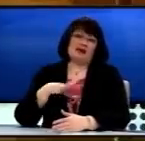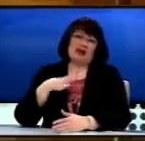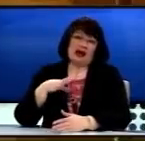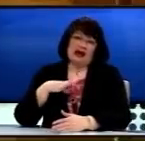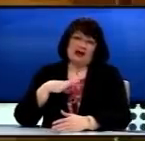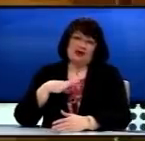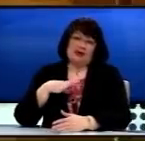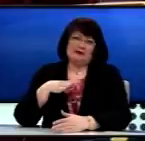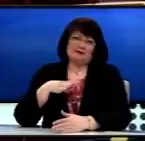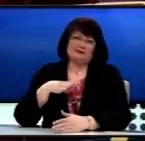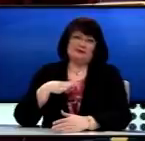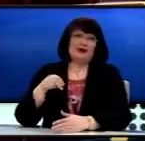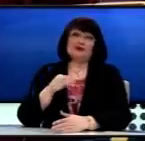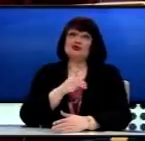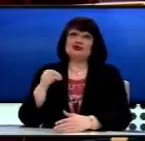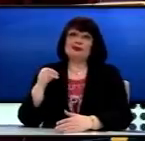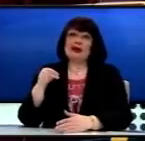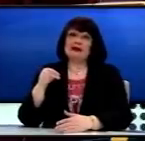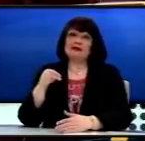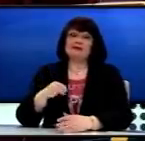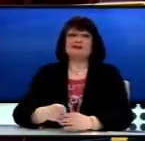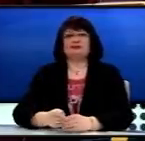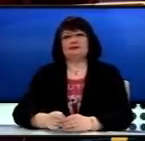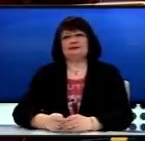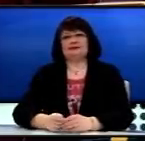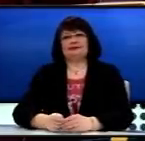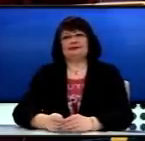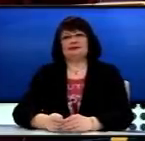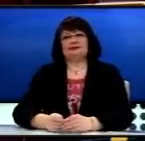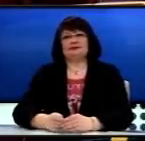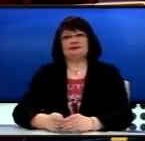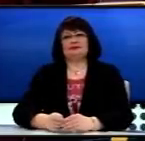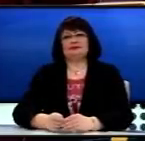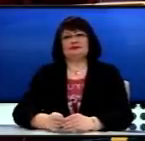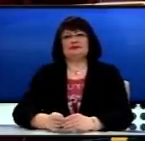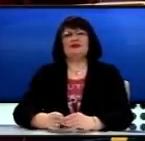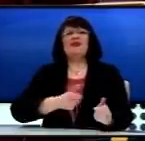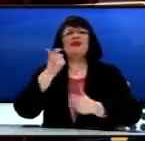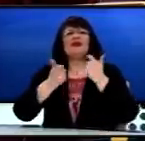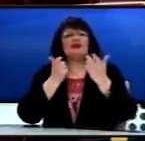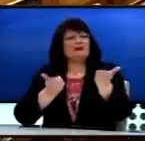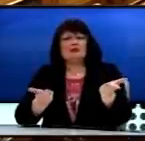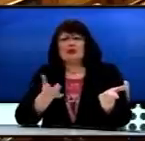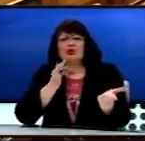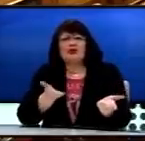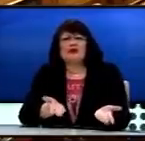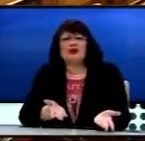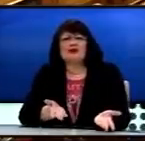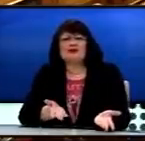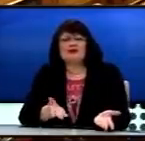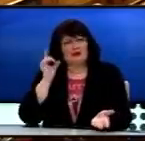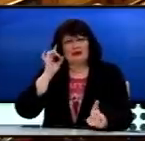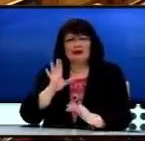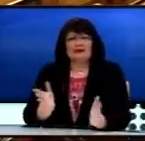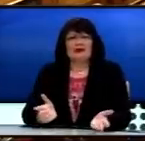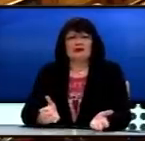που αυτό θα, αυτό θα σήμαινε. Παρακαλώ, ησυχία. Συγγνώμη, εσείς γιατί φωνάζετε? Δεν